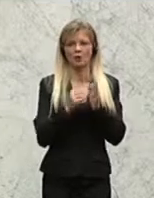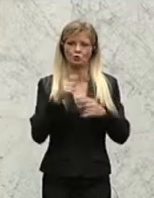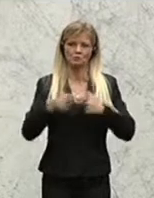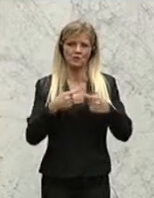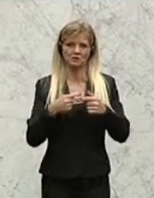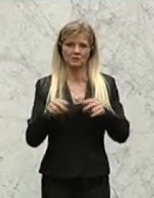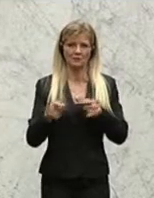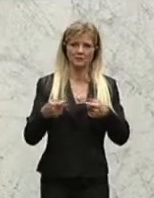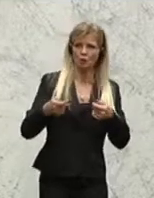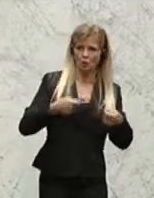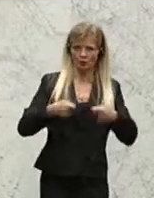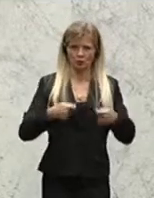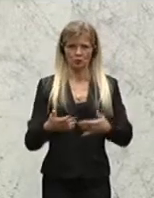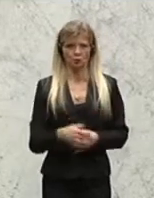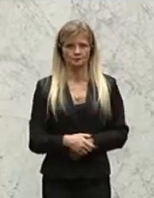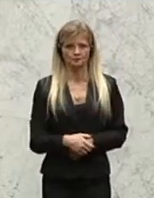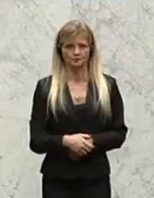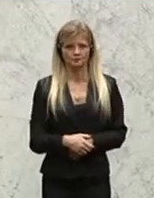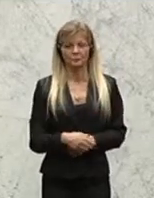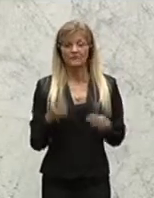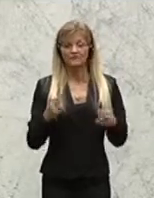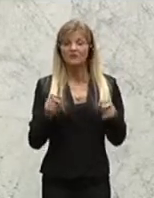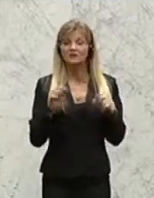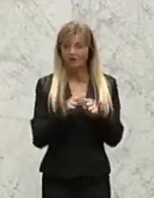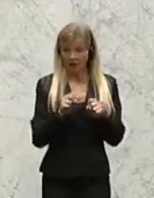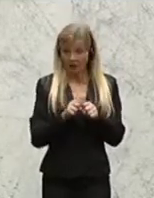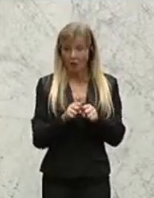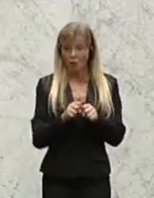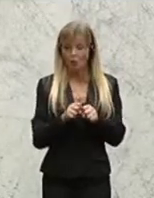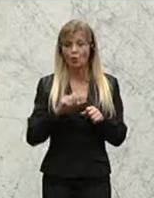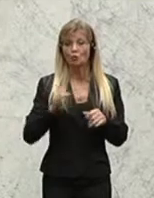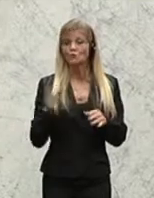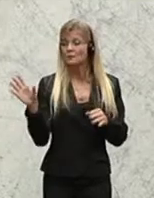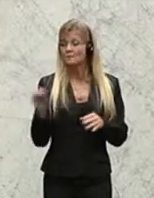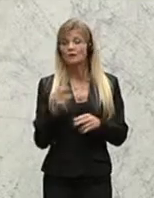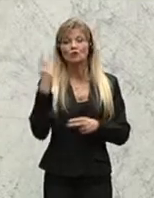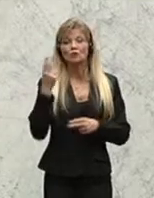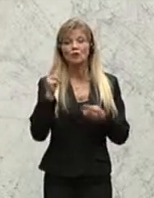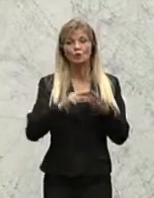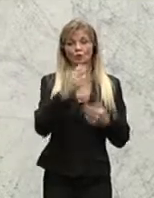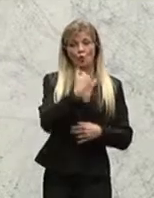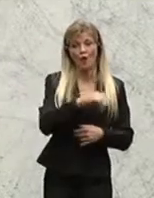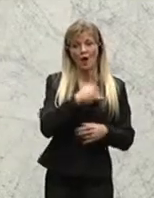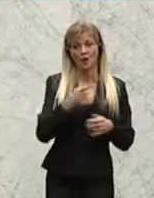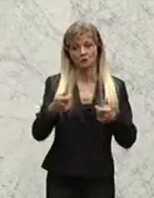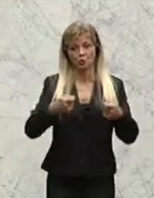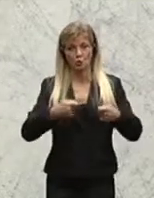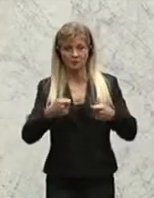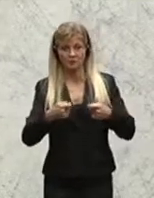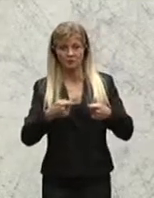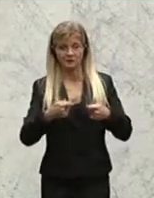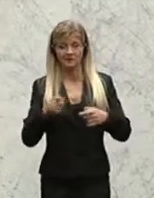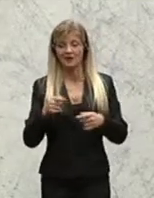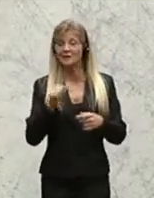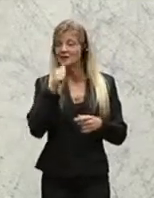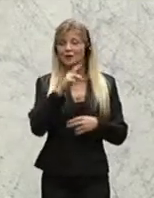auch neben dieser Sicherung die Koordination mit Slowenien und Kroatien auf Beamten- wie